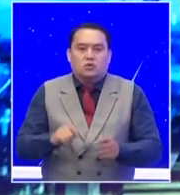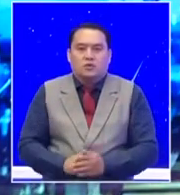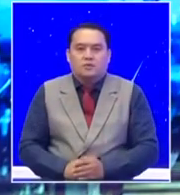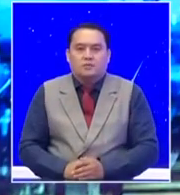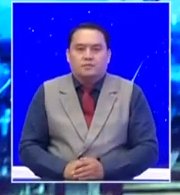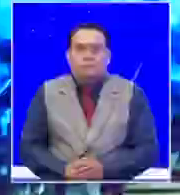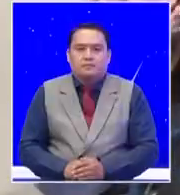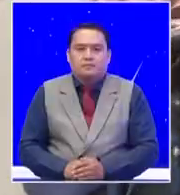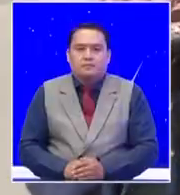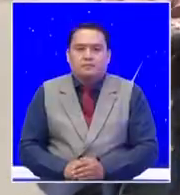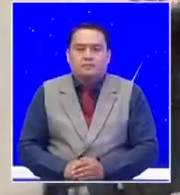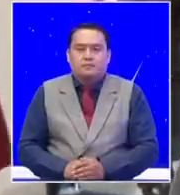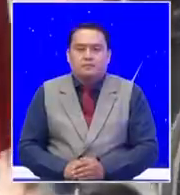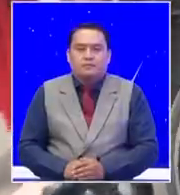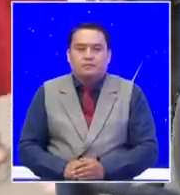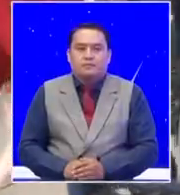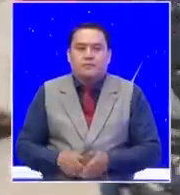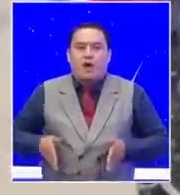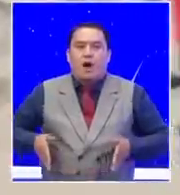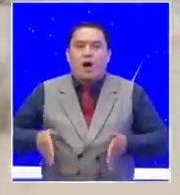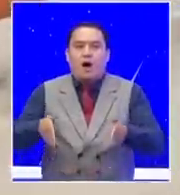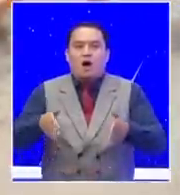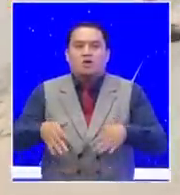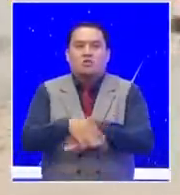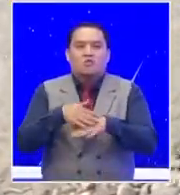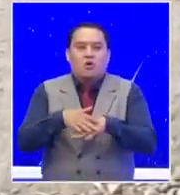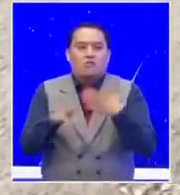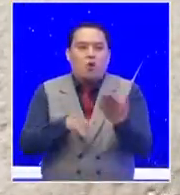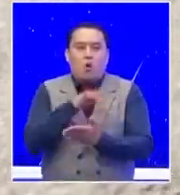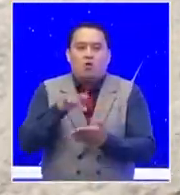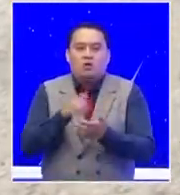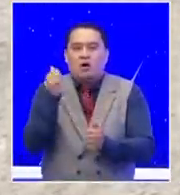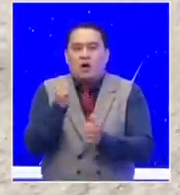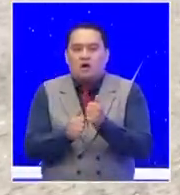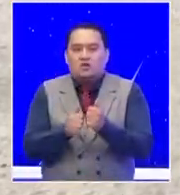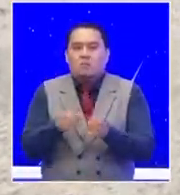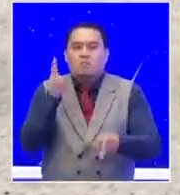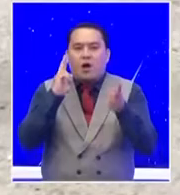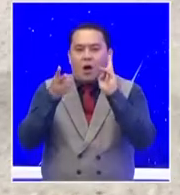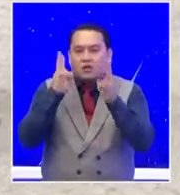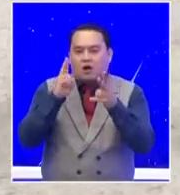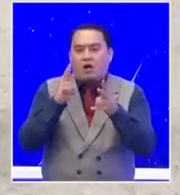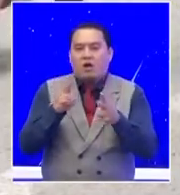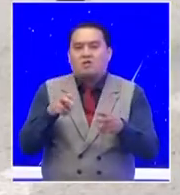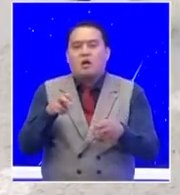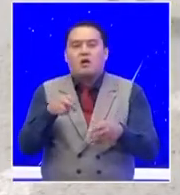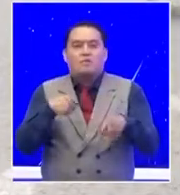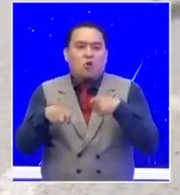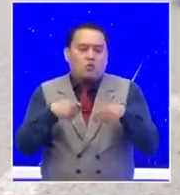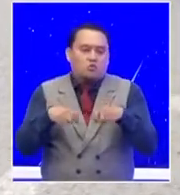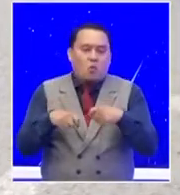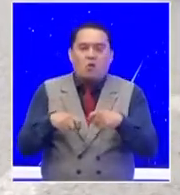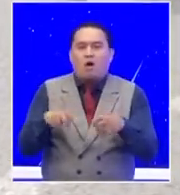среда. Арбат – пожалуй, самая оживленная часть города. На каждом шагу парикмахерские, ломбарды, магазины,